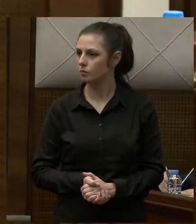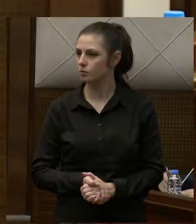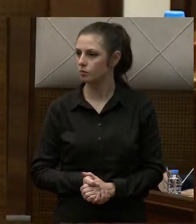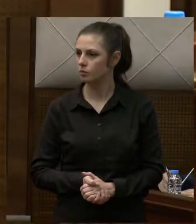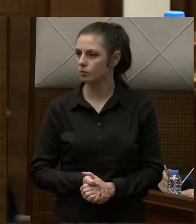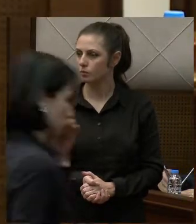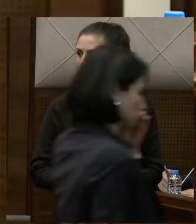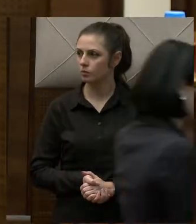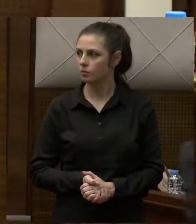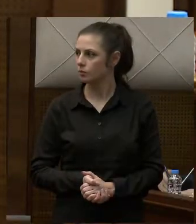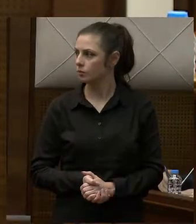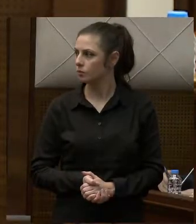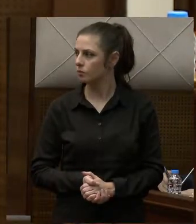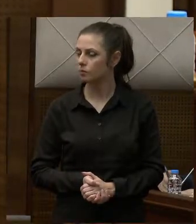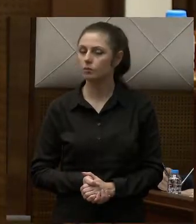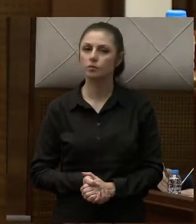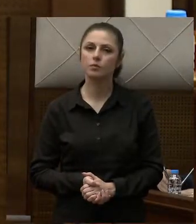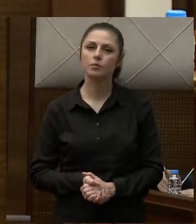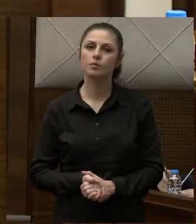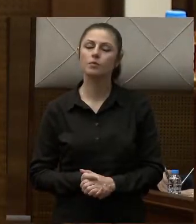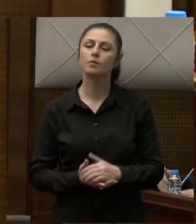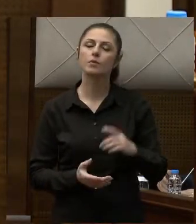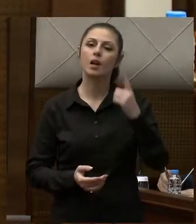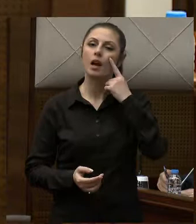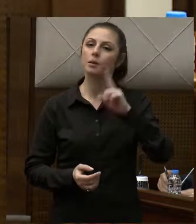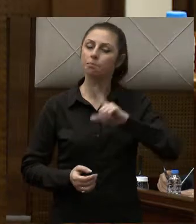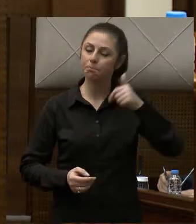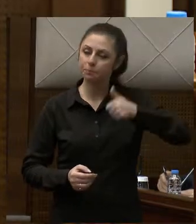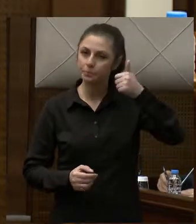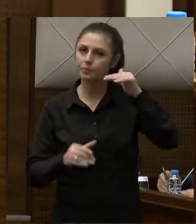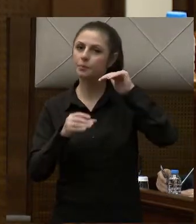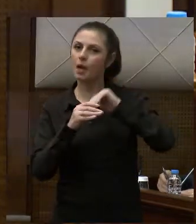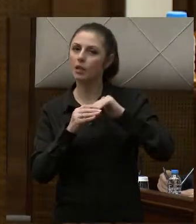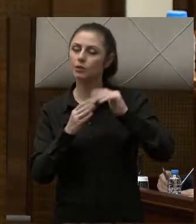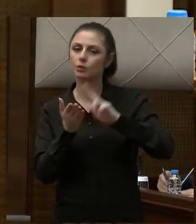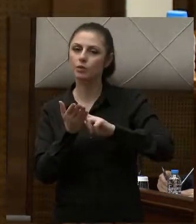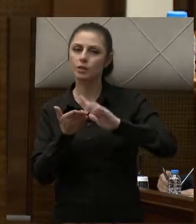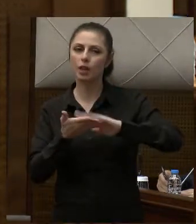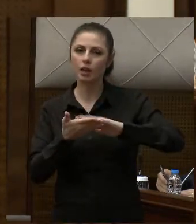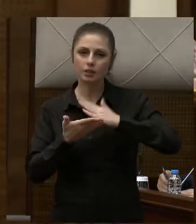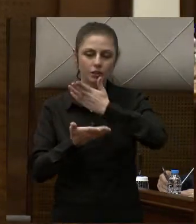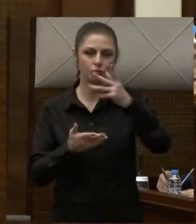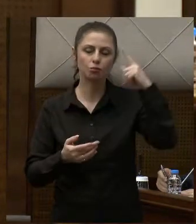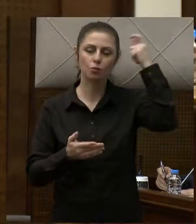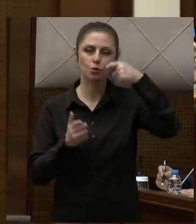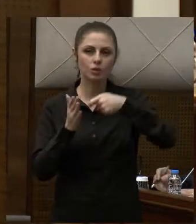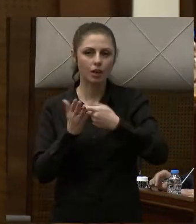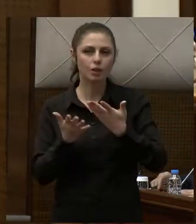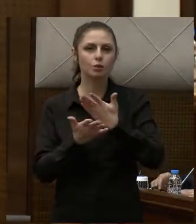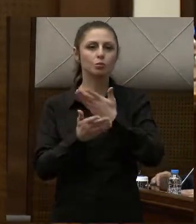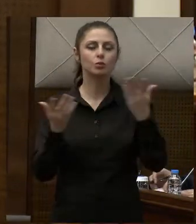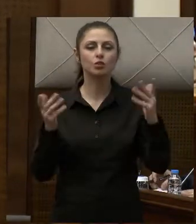Peki. Sayın Başkan, değerli meclis üyesi arkadaşlarım, basınımızın güzide temsilcileri, saygıdeğer muhtarlarımız, Büyükçekmece